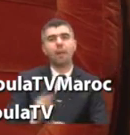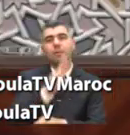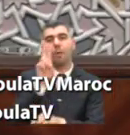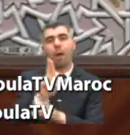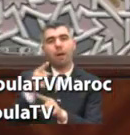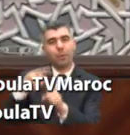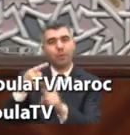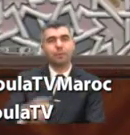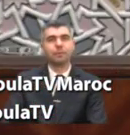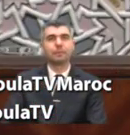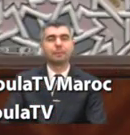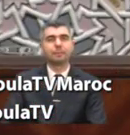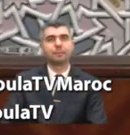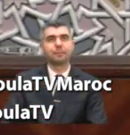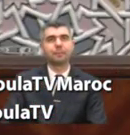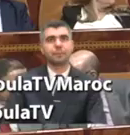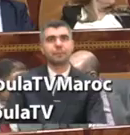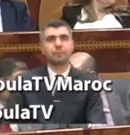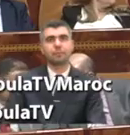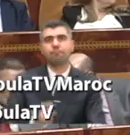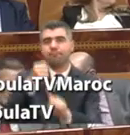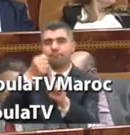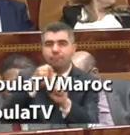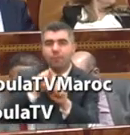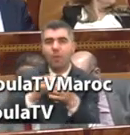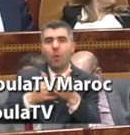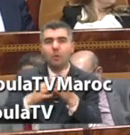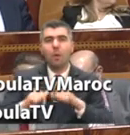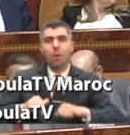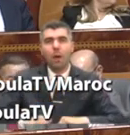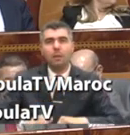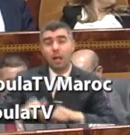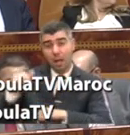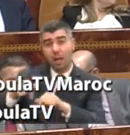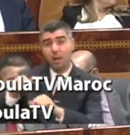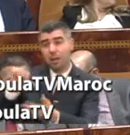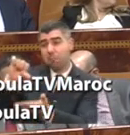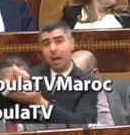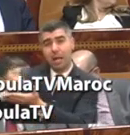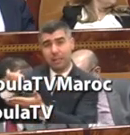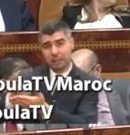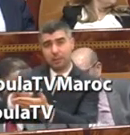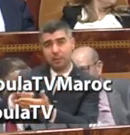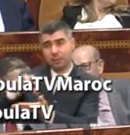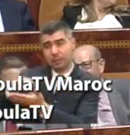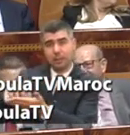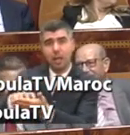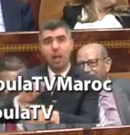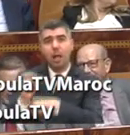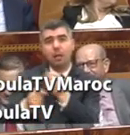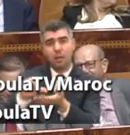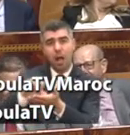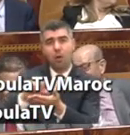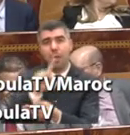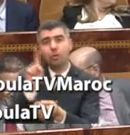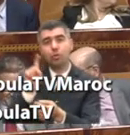النائب. رغم الجهودات المبذوله من طرفكم، لكن العديد من المراكز الصحيه بالجماعات القرويه